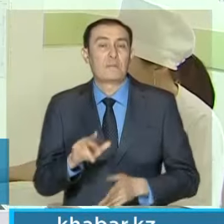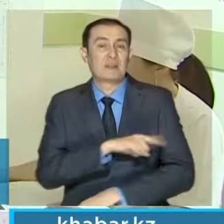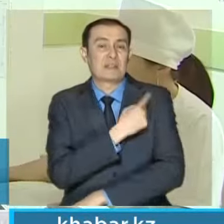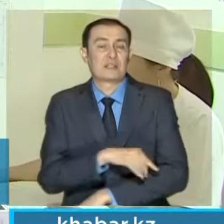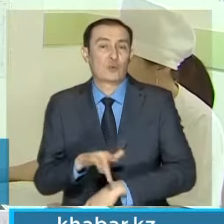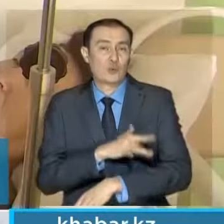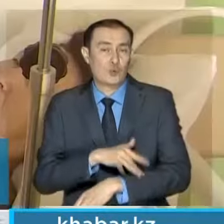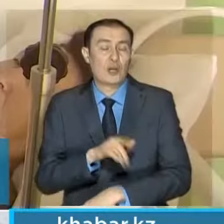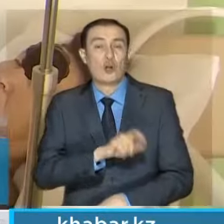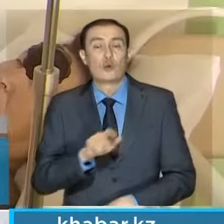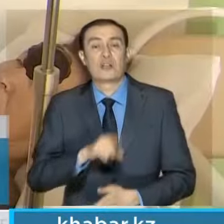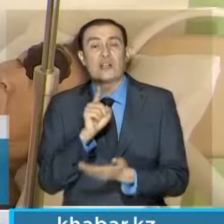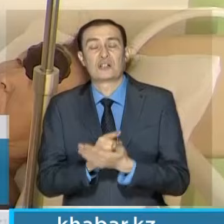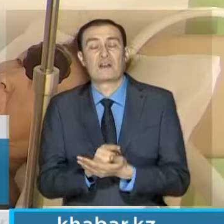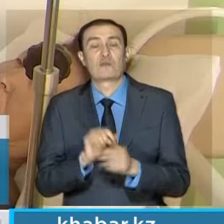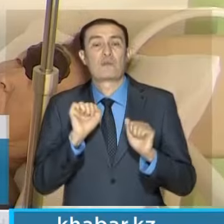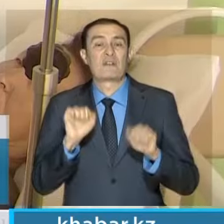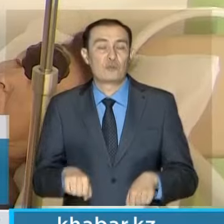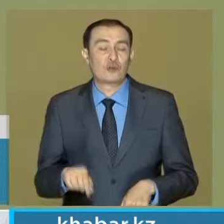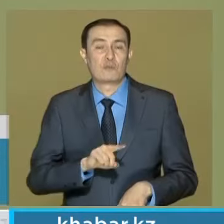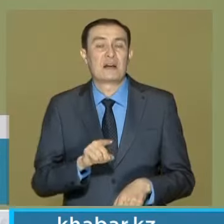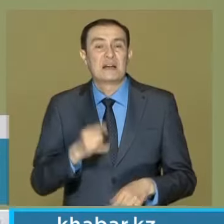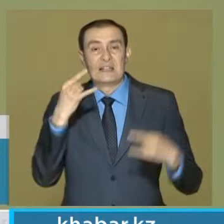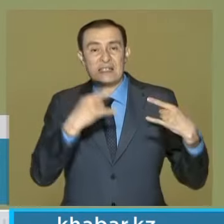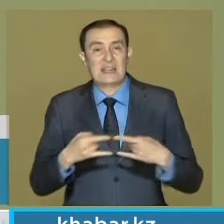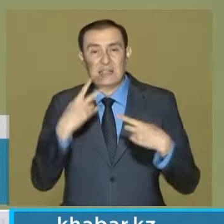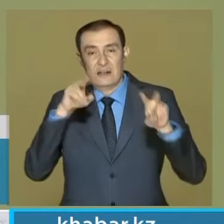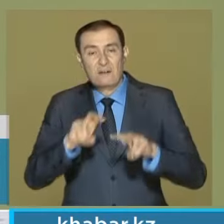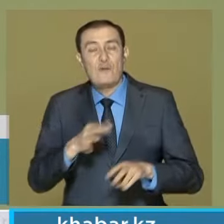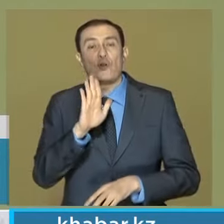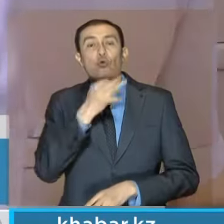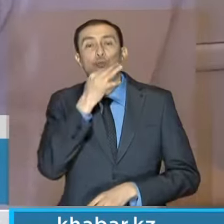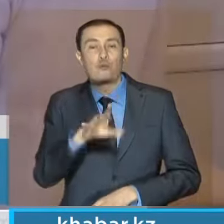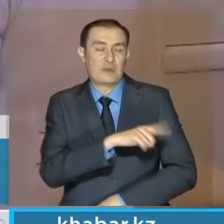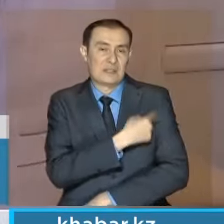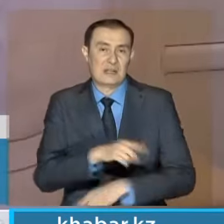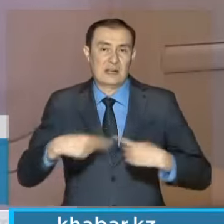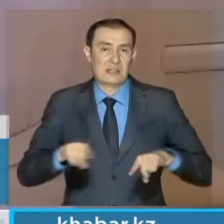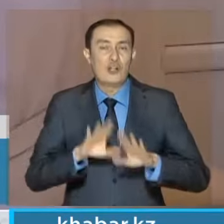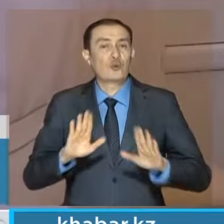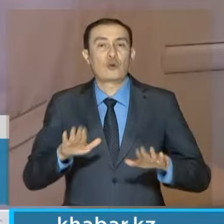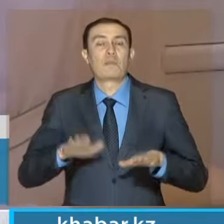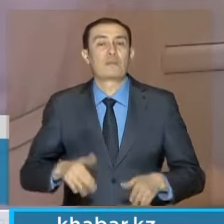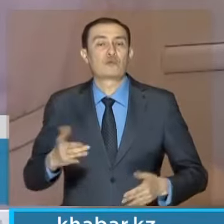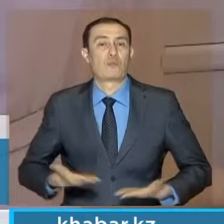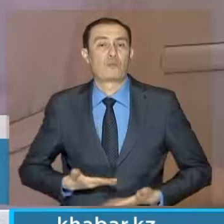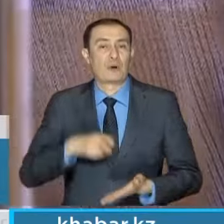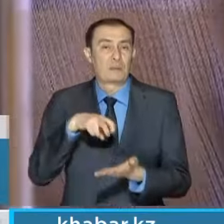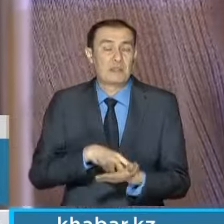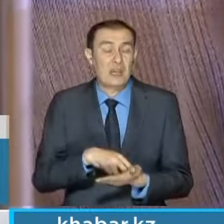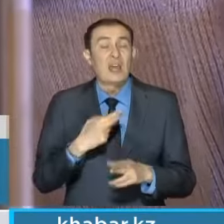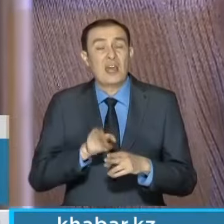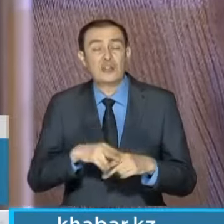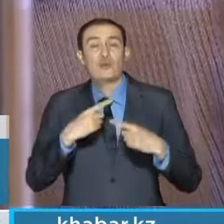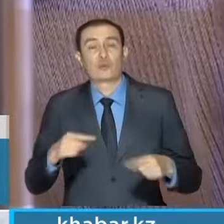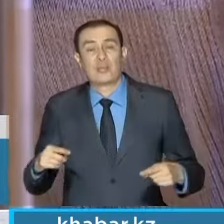Кроме того жители страны должны получать возможность проходить скрининг в любой медицинской организации а не только по месту прописки эти